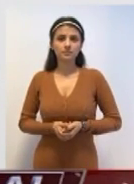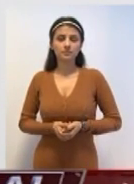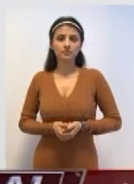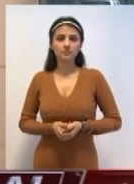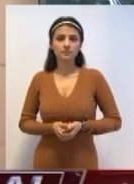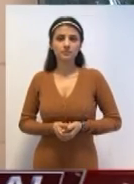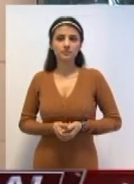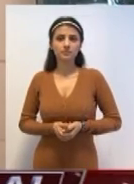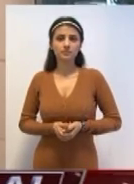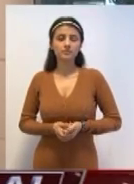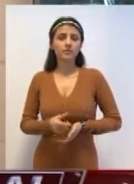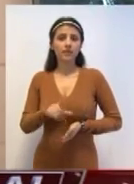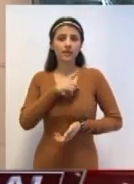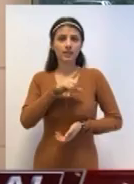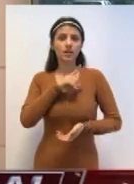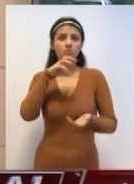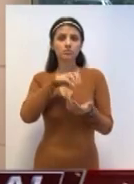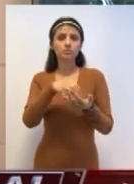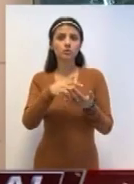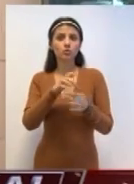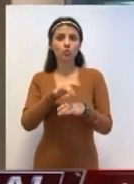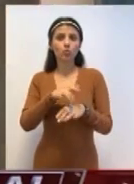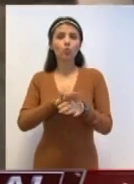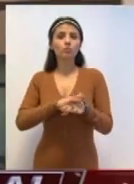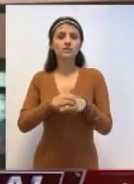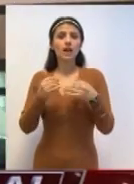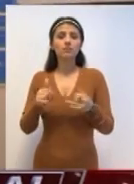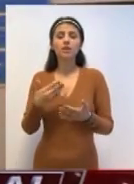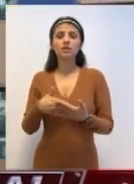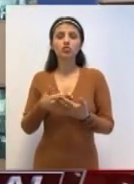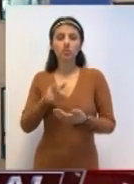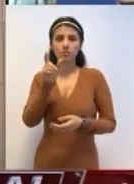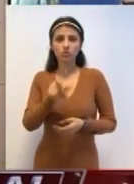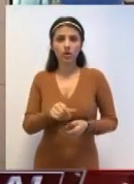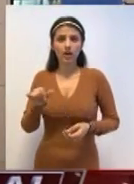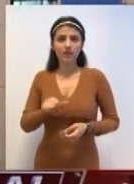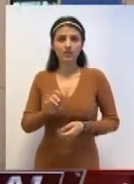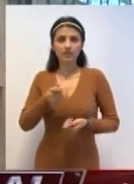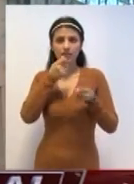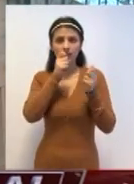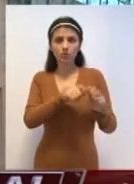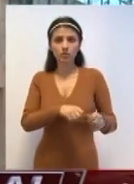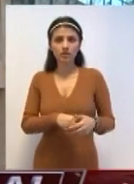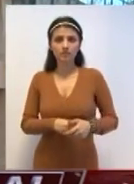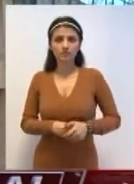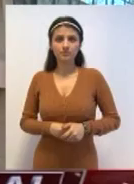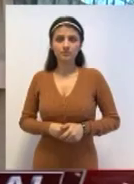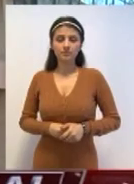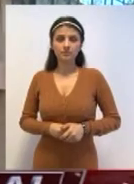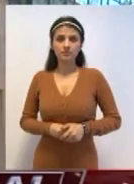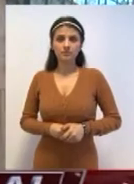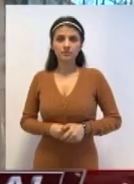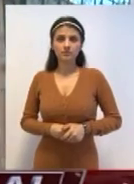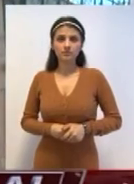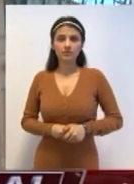Contra cost, putem spune. Era condiționat actul medical? Cum s-a întâmplat? De ce persoana a venit să denunțe?